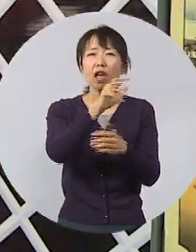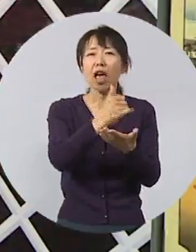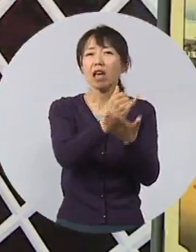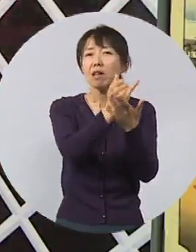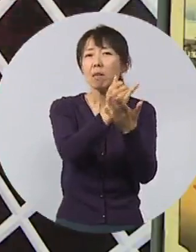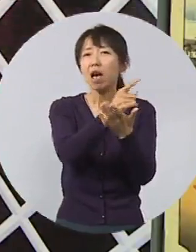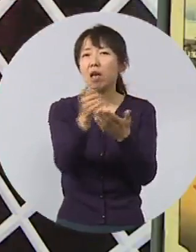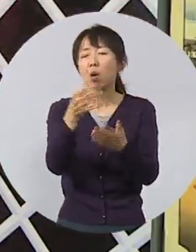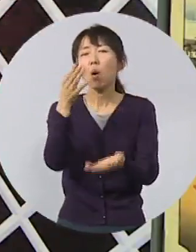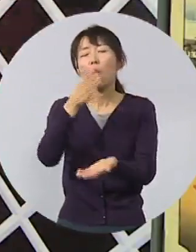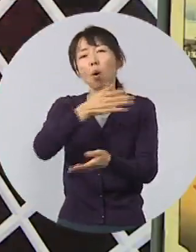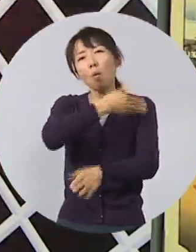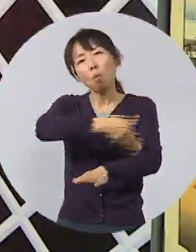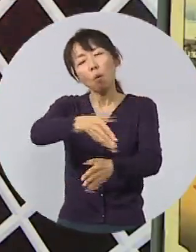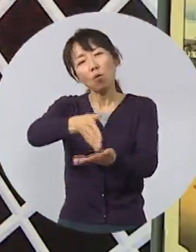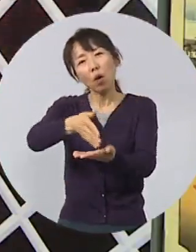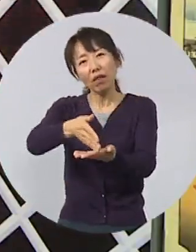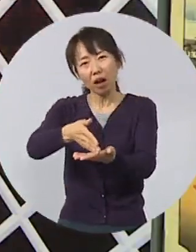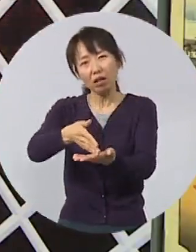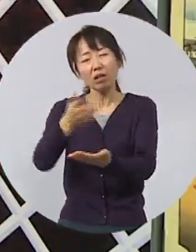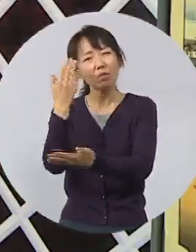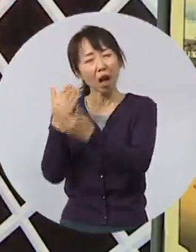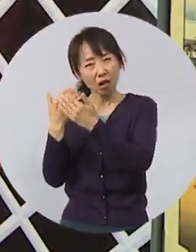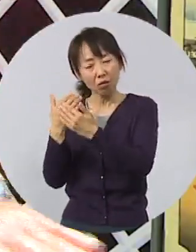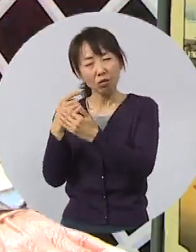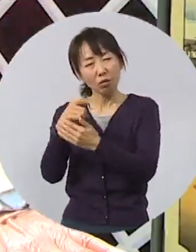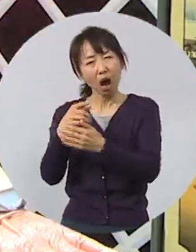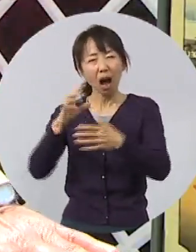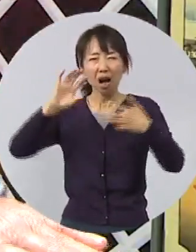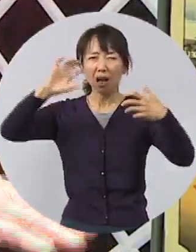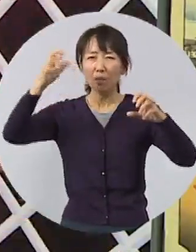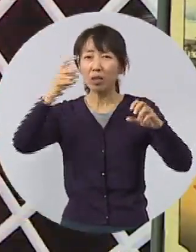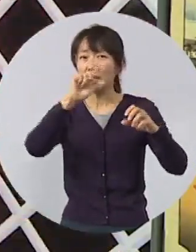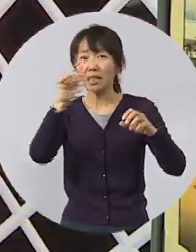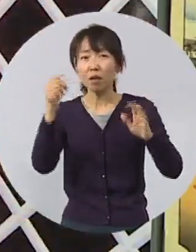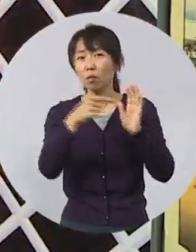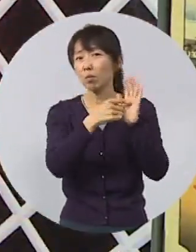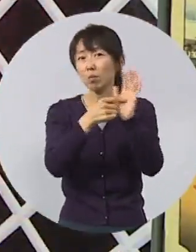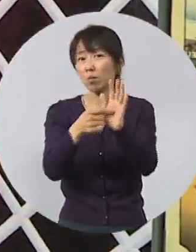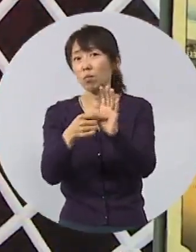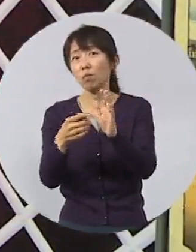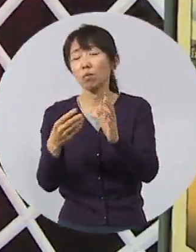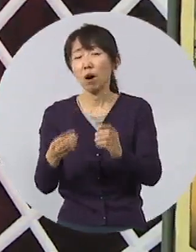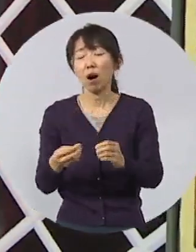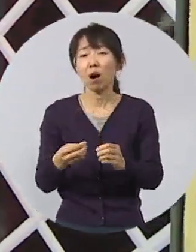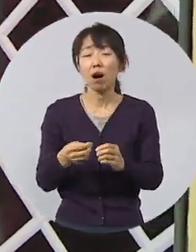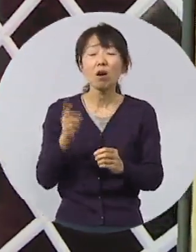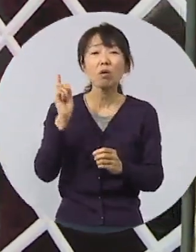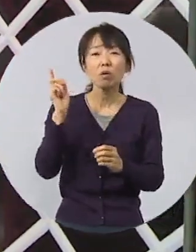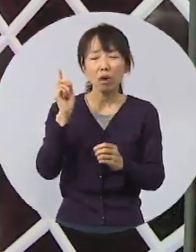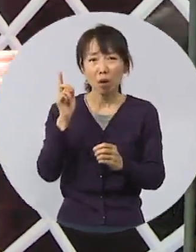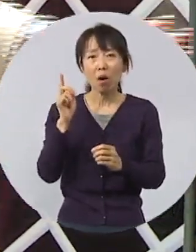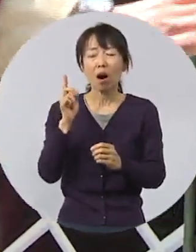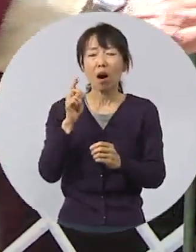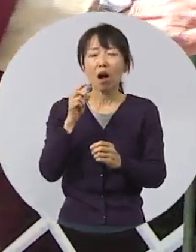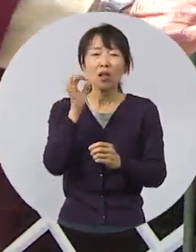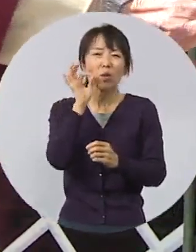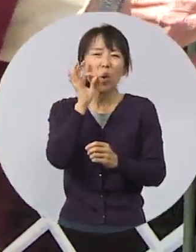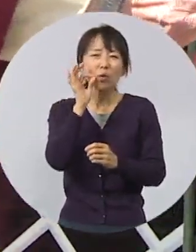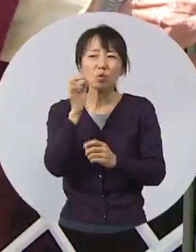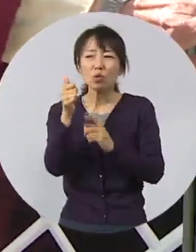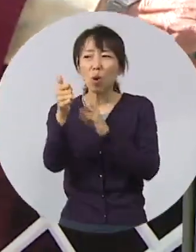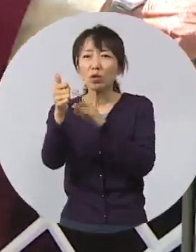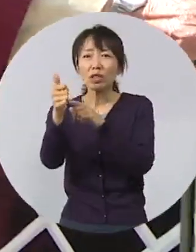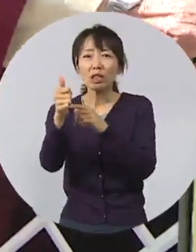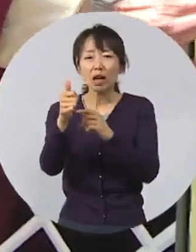ろんな説があるわけですけれども、毒殺をされた小栗半官が、熊野温泉